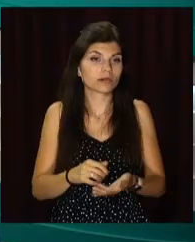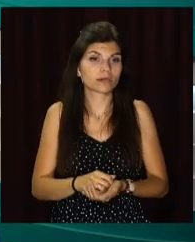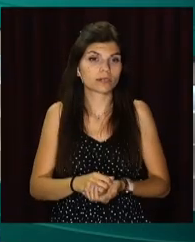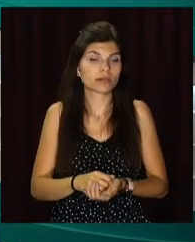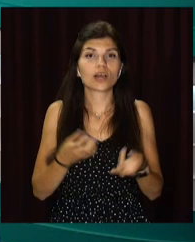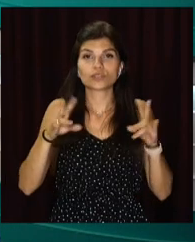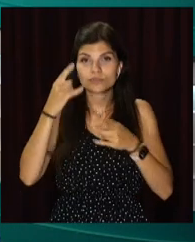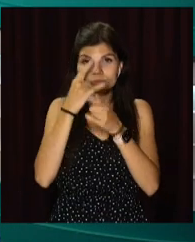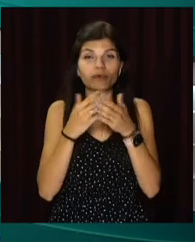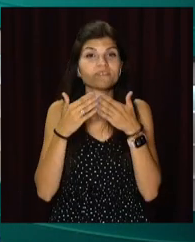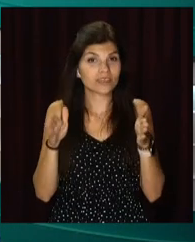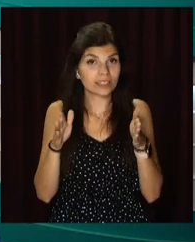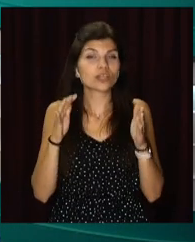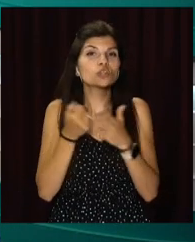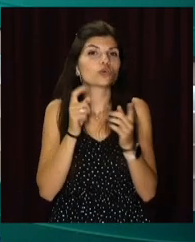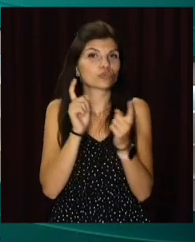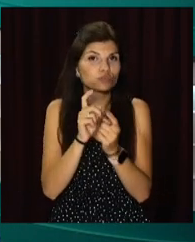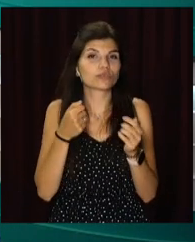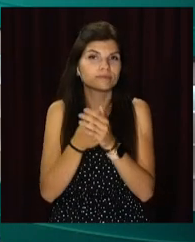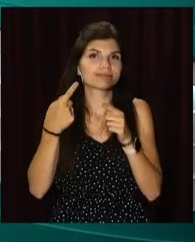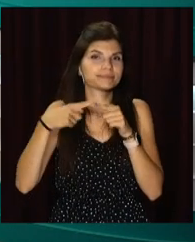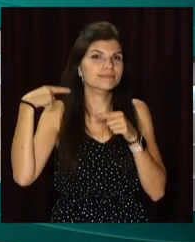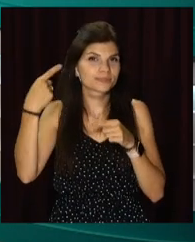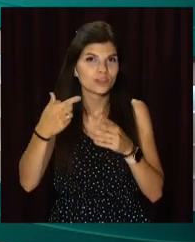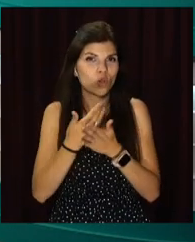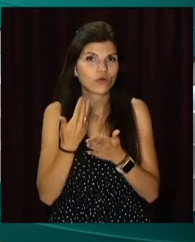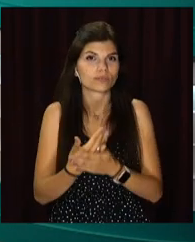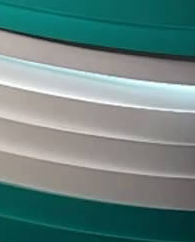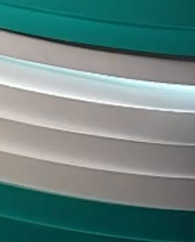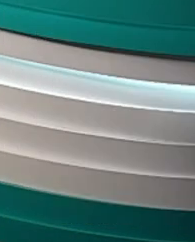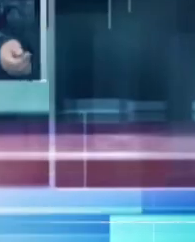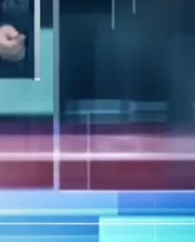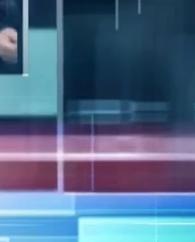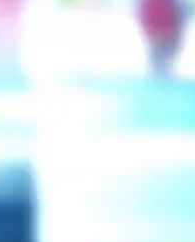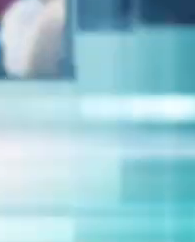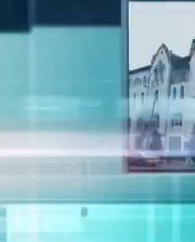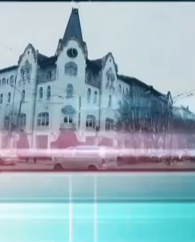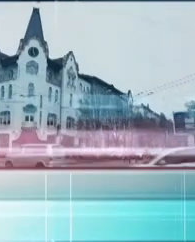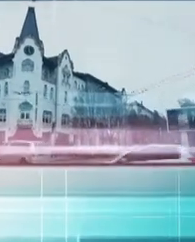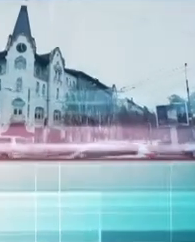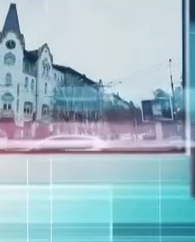Залишайтеся з відкритим і до зустрічі у вечірньому випуску новин.